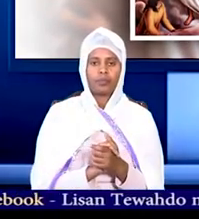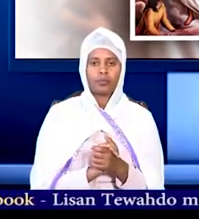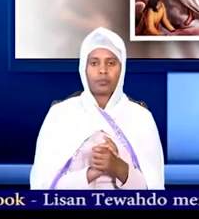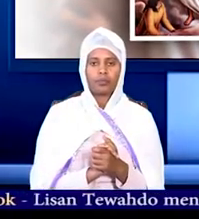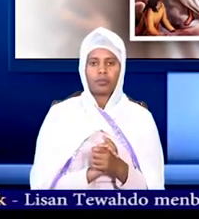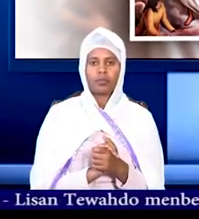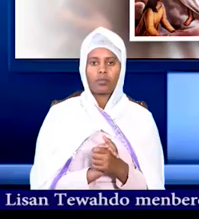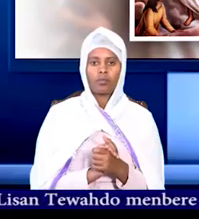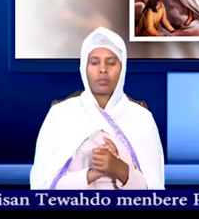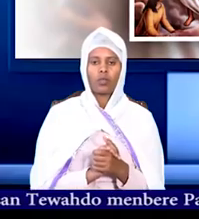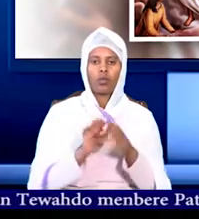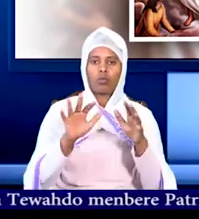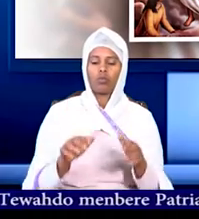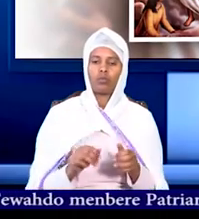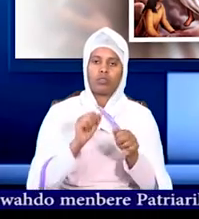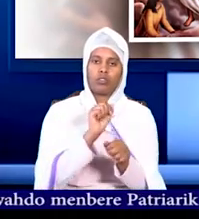بعنت عربي